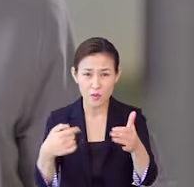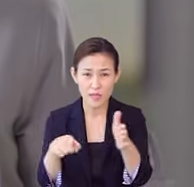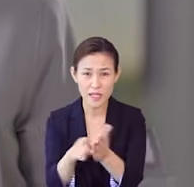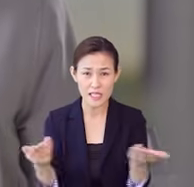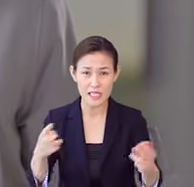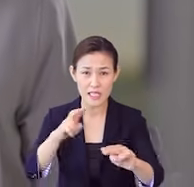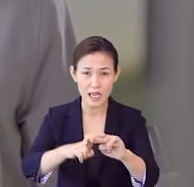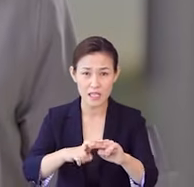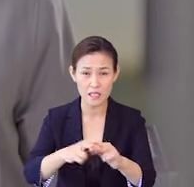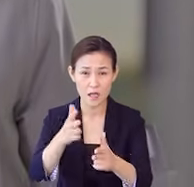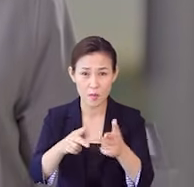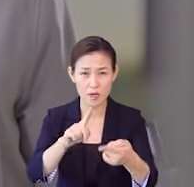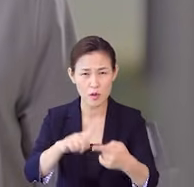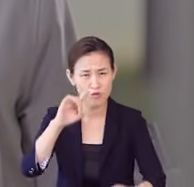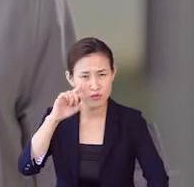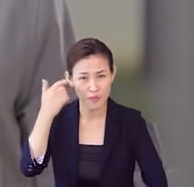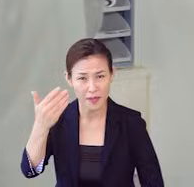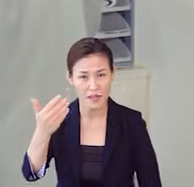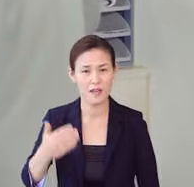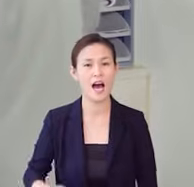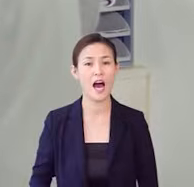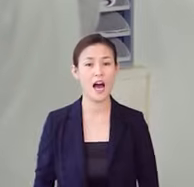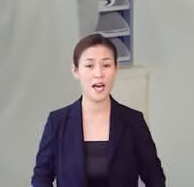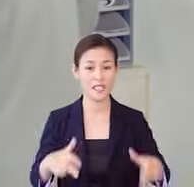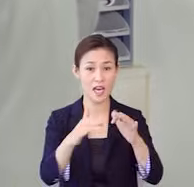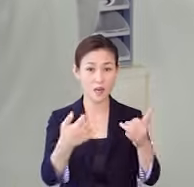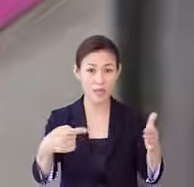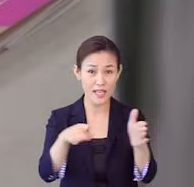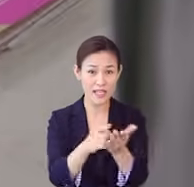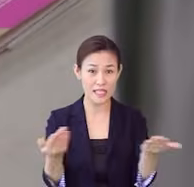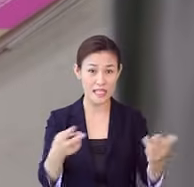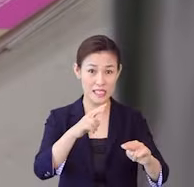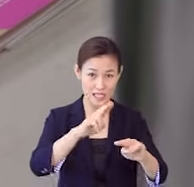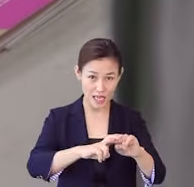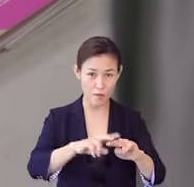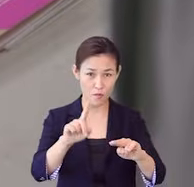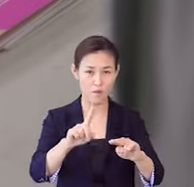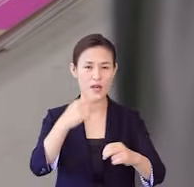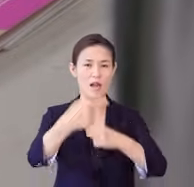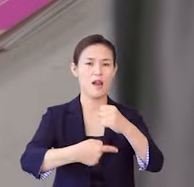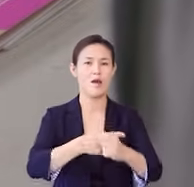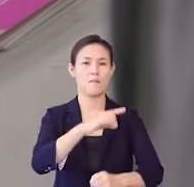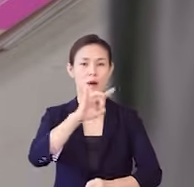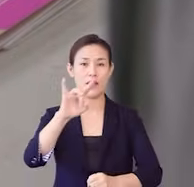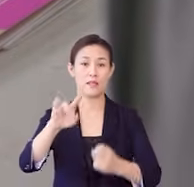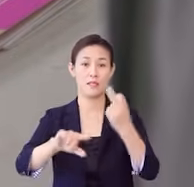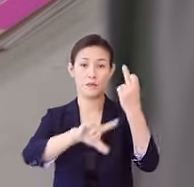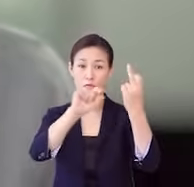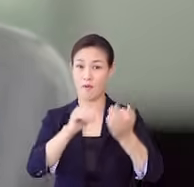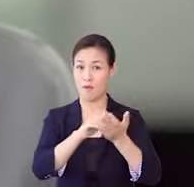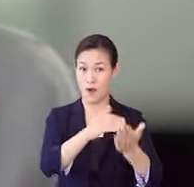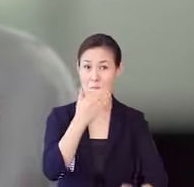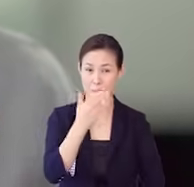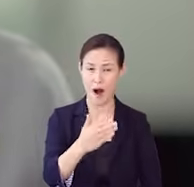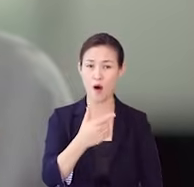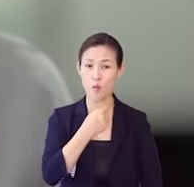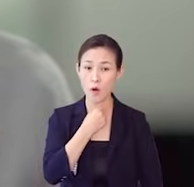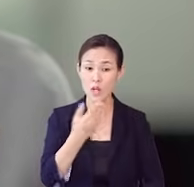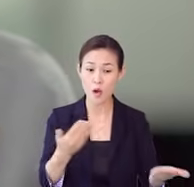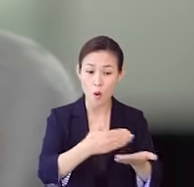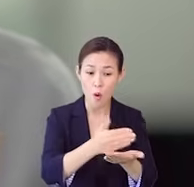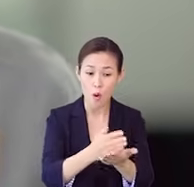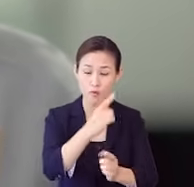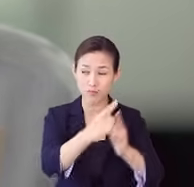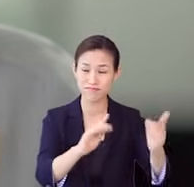장애인 일자리 사업에 대해서 좀 알아보려고요. 네, 장애인 일자리 사업은 매년 12월에 접수하실 수 있고요.